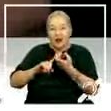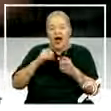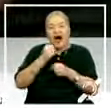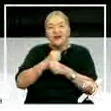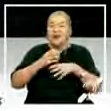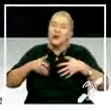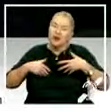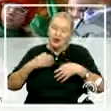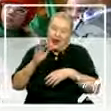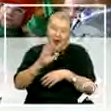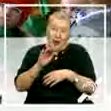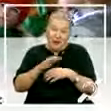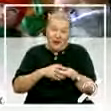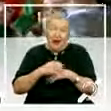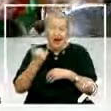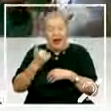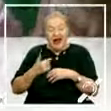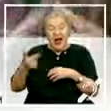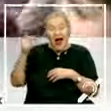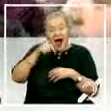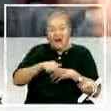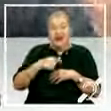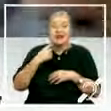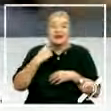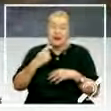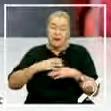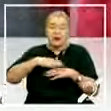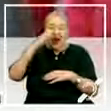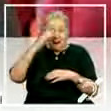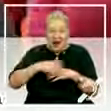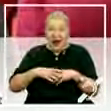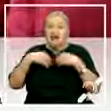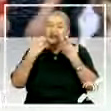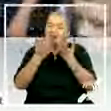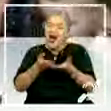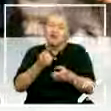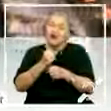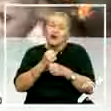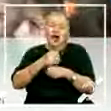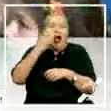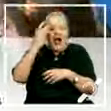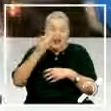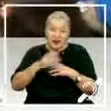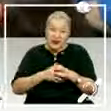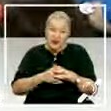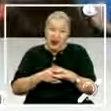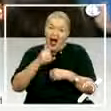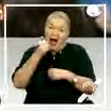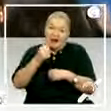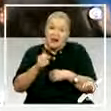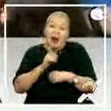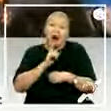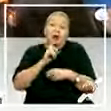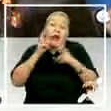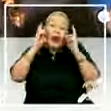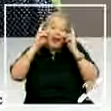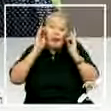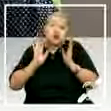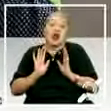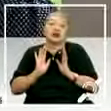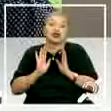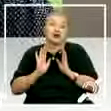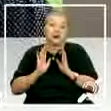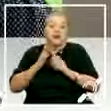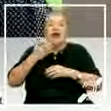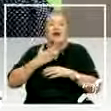bucurie copiilor care i-au călcat pragul chiar în Săptămâna Mare, oferindu-le cadouri, evident în numele iepurașului. Când vrem să